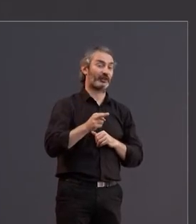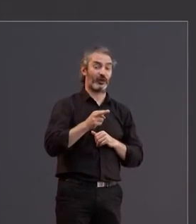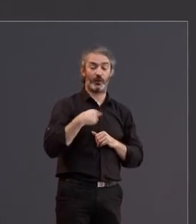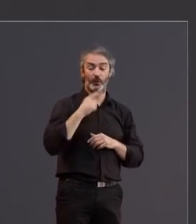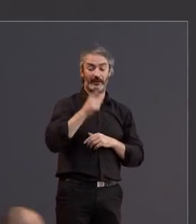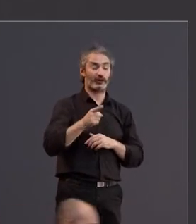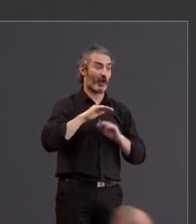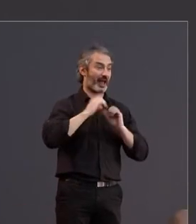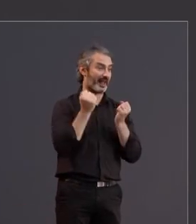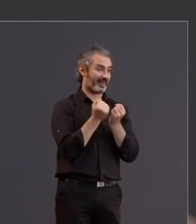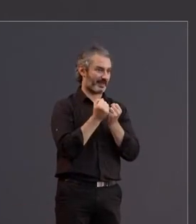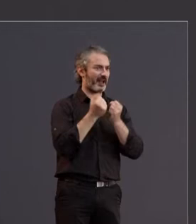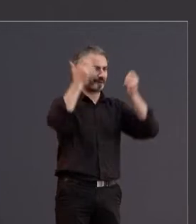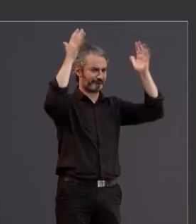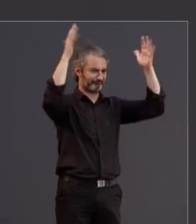Acadèmica.